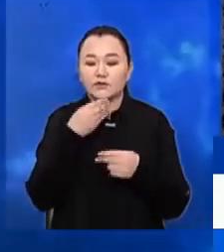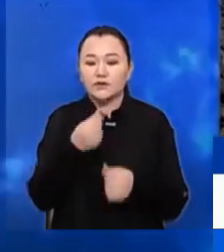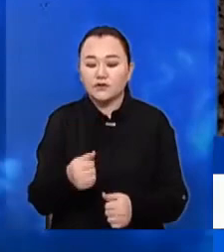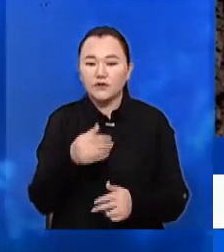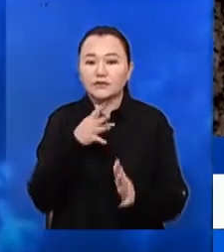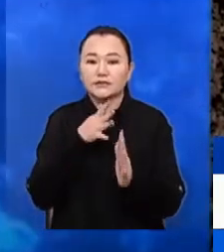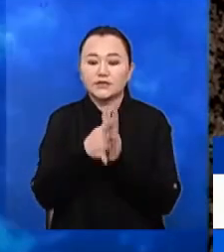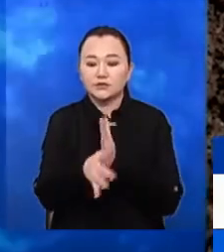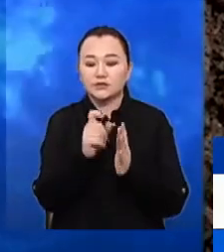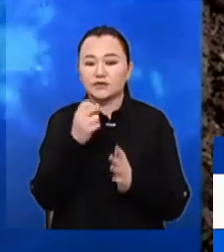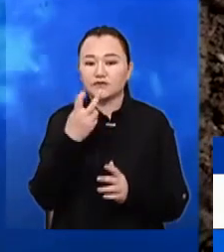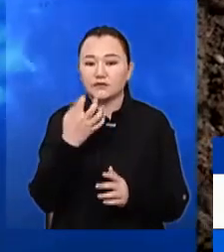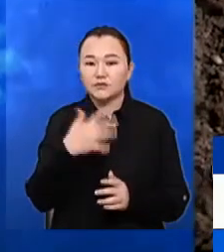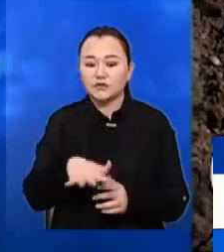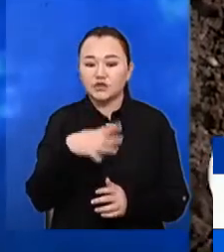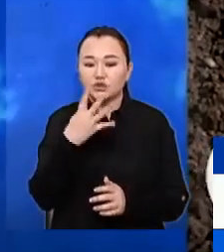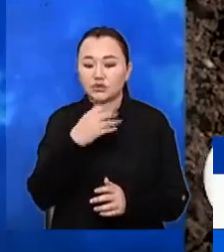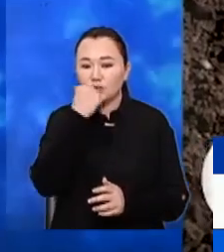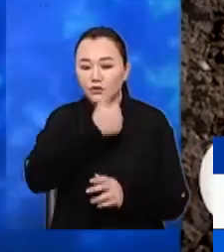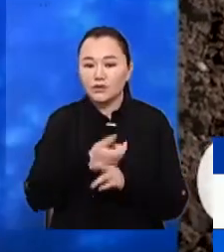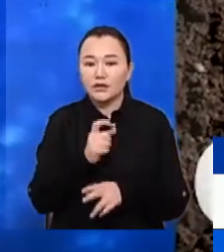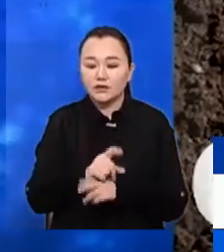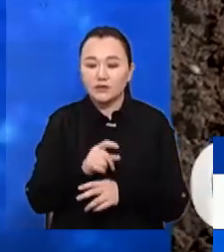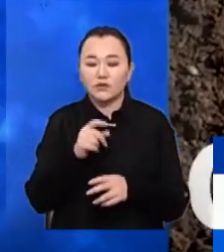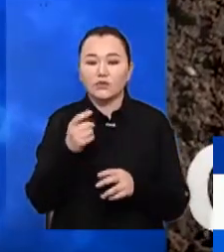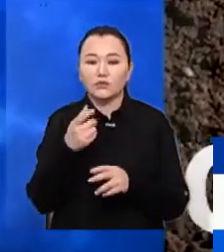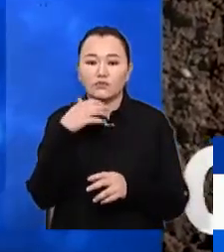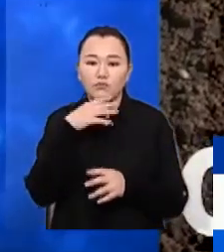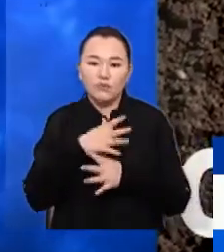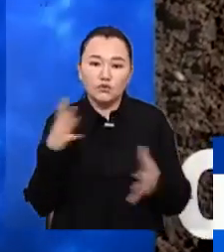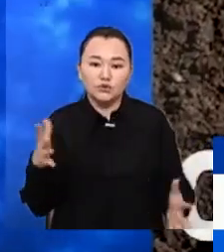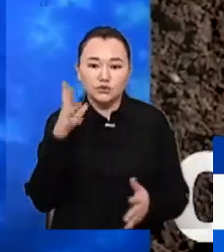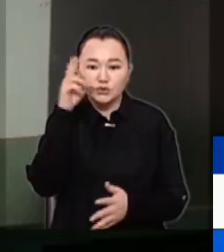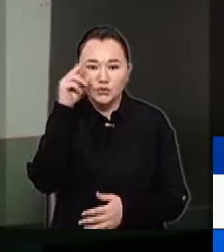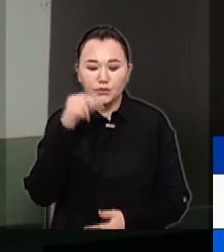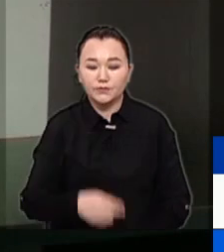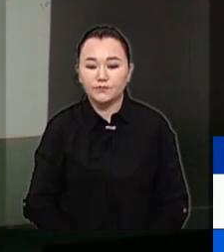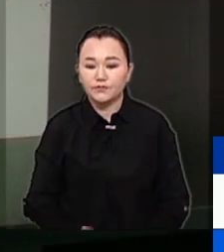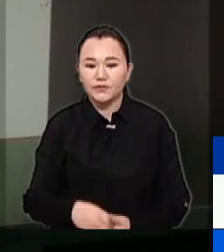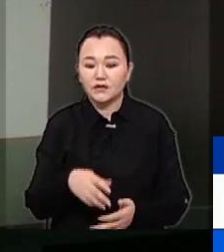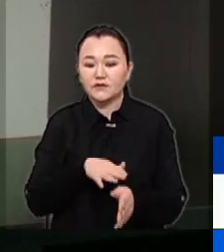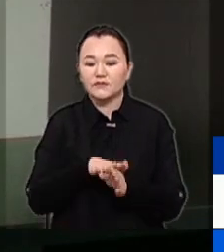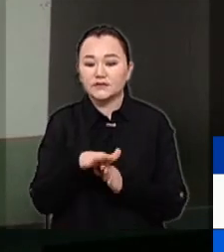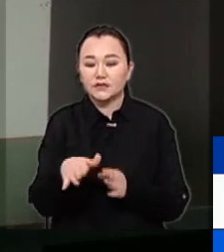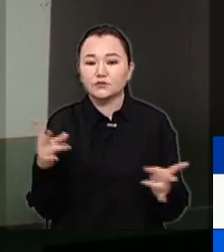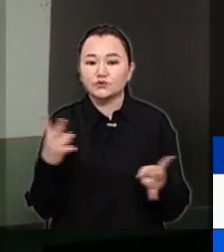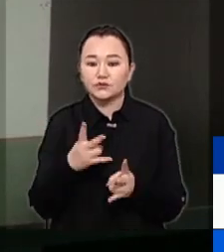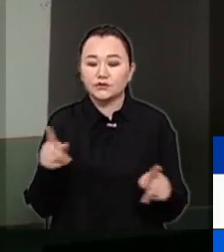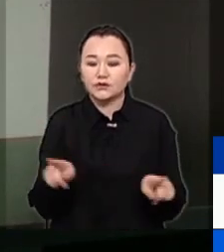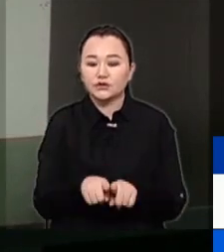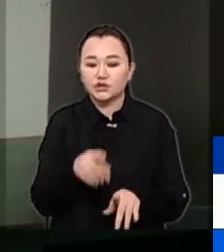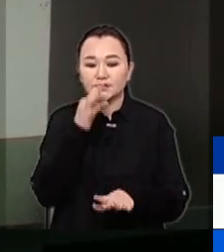преодолеет стену за 254 года, а это довольно внушительный срок. В целом, нужно также отметить,